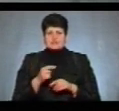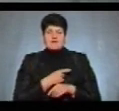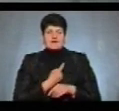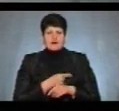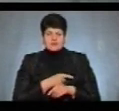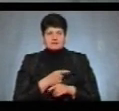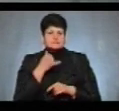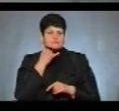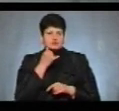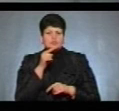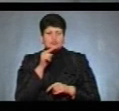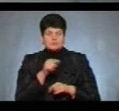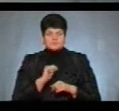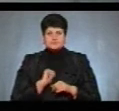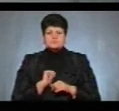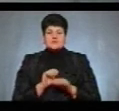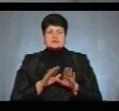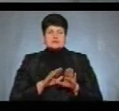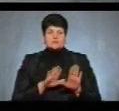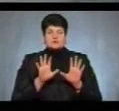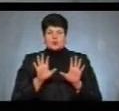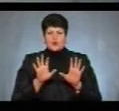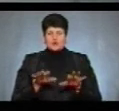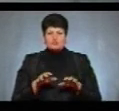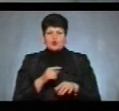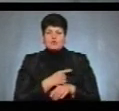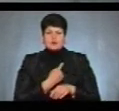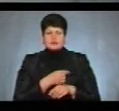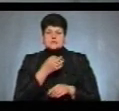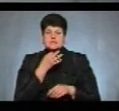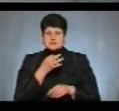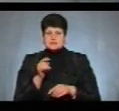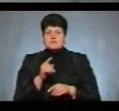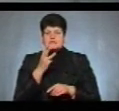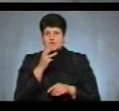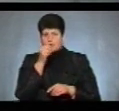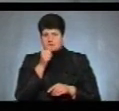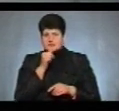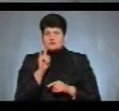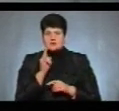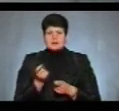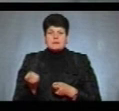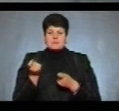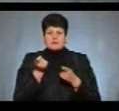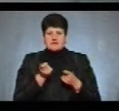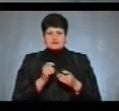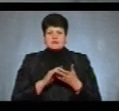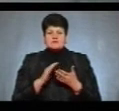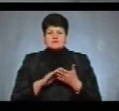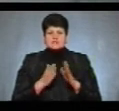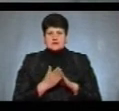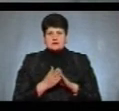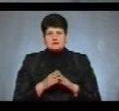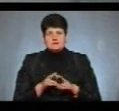зателефонували до Золотопотіцької районної лікарні. Заступник головного лікаря Степан Стасюк повідомив, 3-місячне немовля привезли до лікарні у стані клінічної